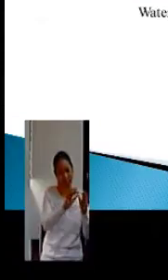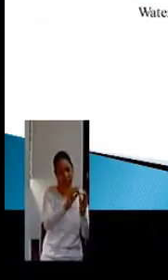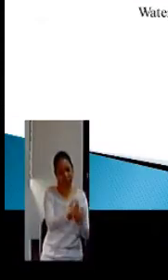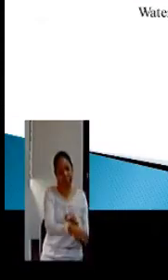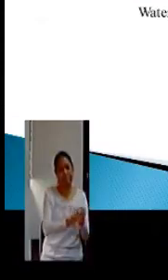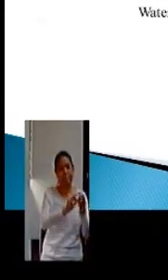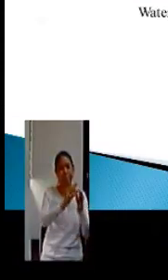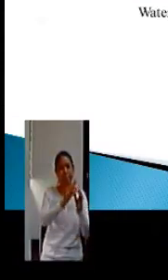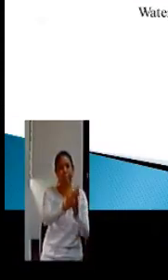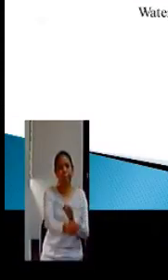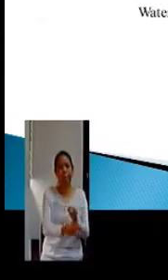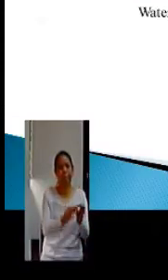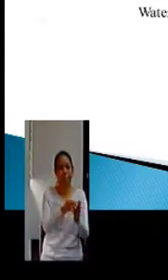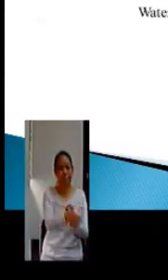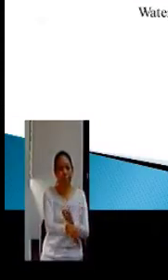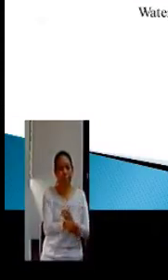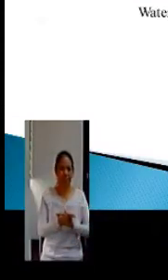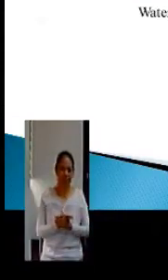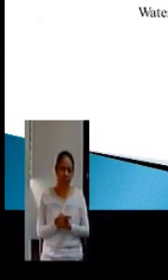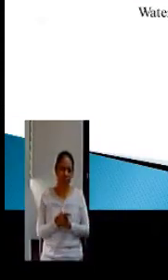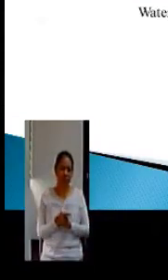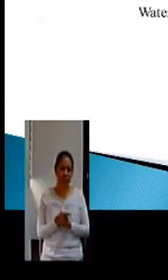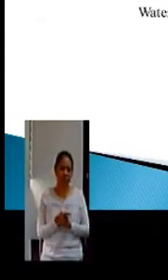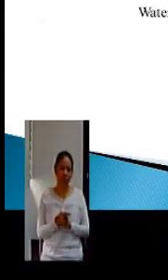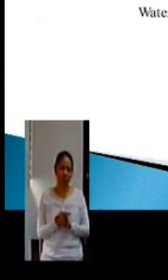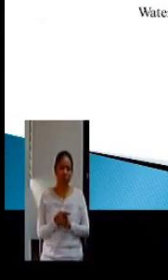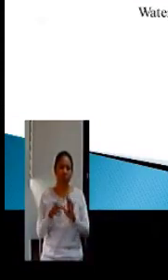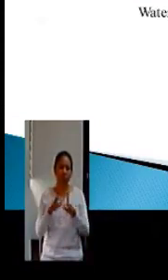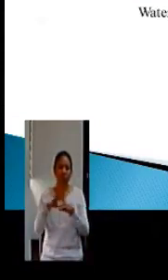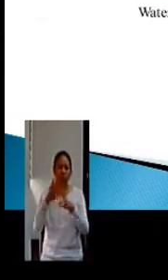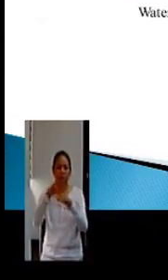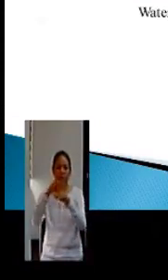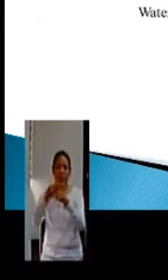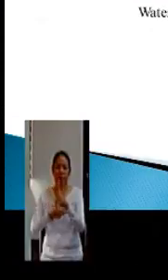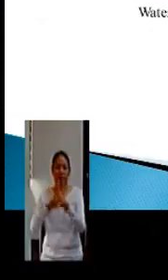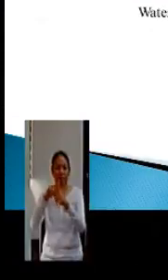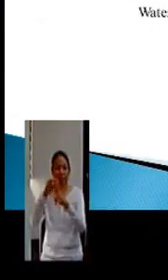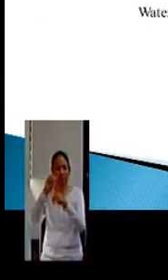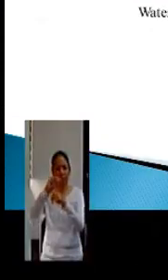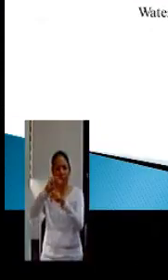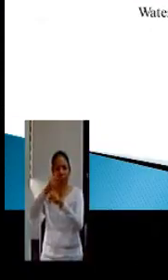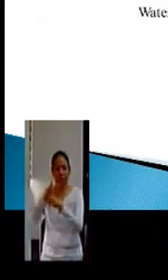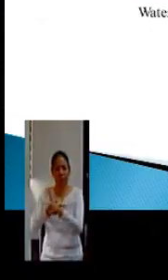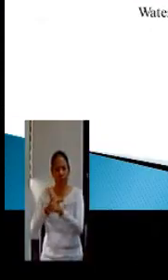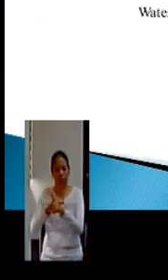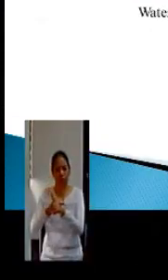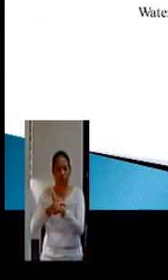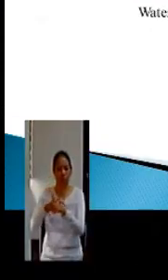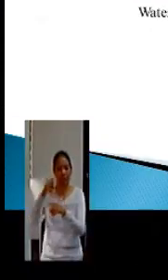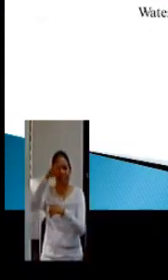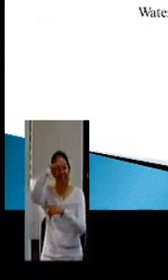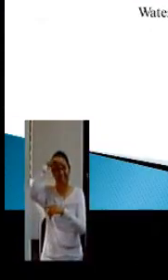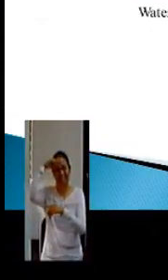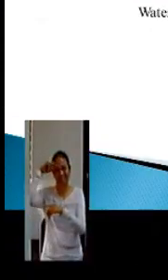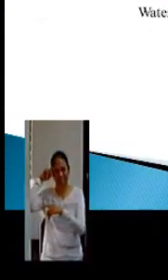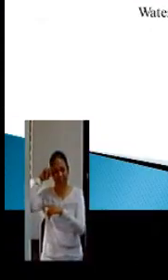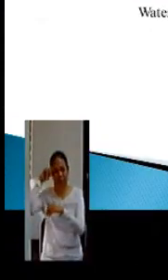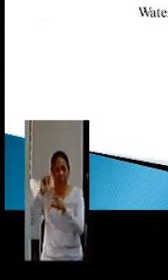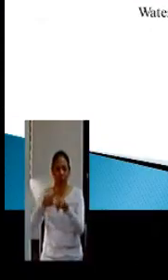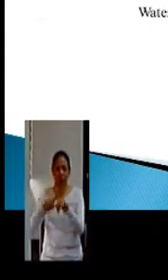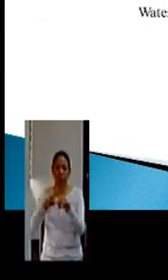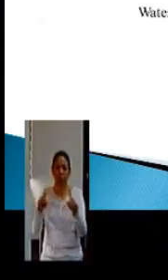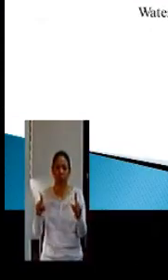sila. And then March and August, yan yung summer namin. Ang problema ngayon, there is